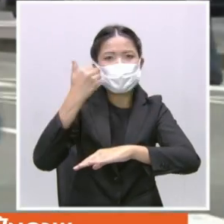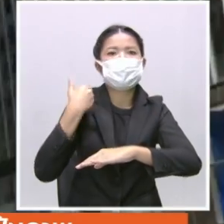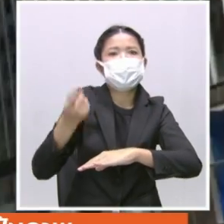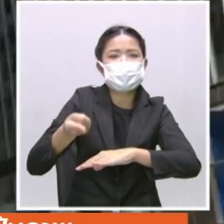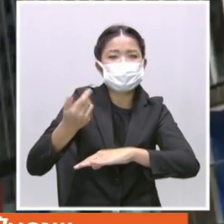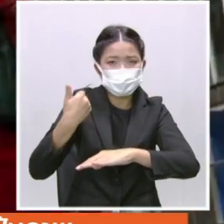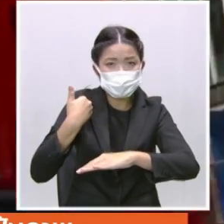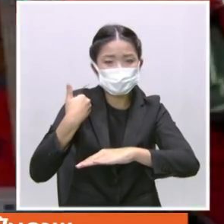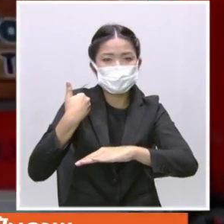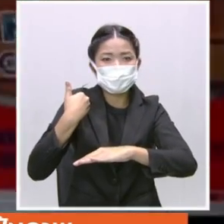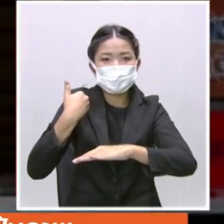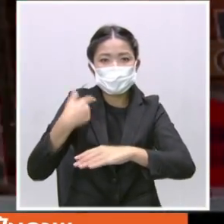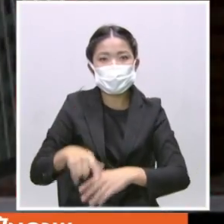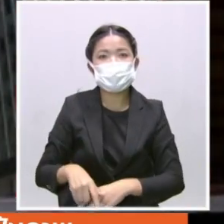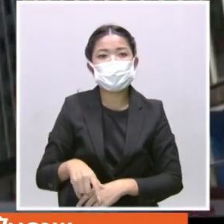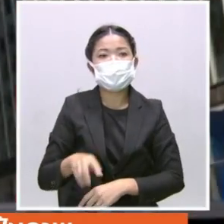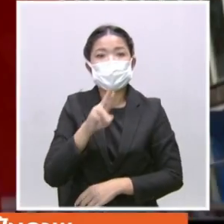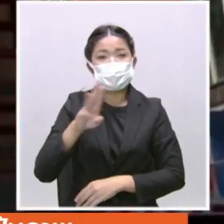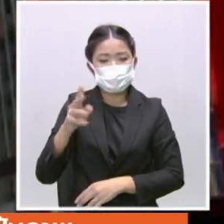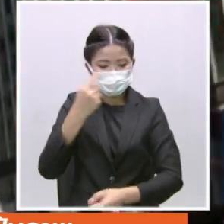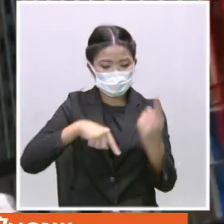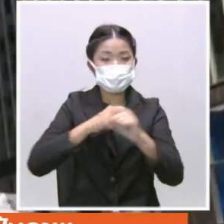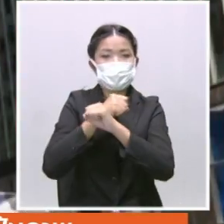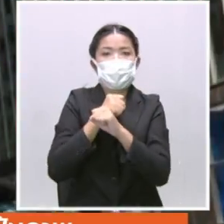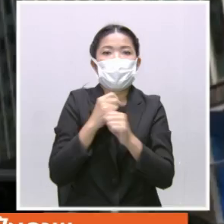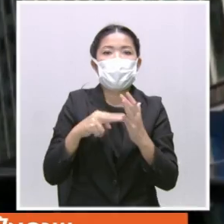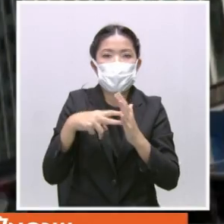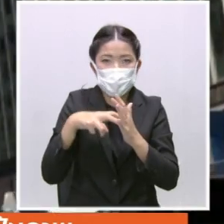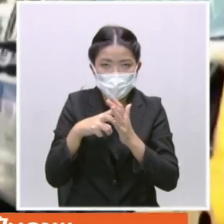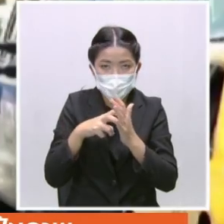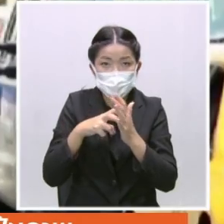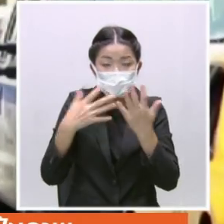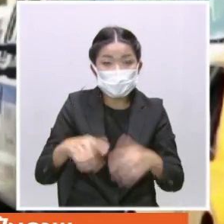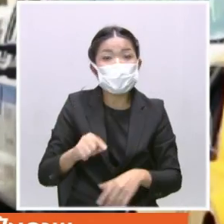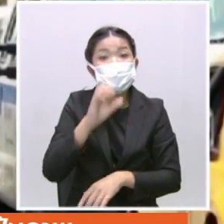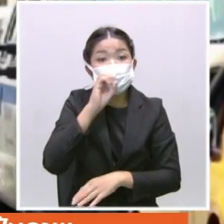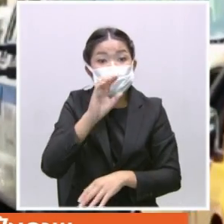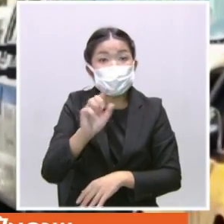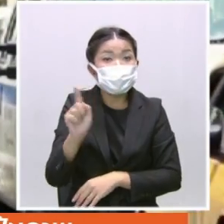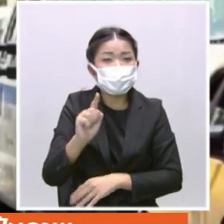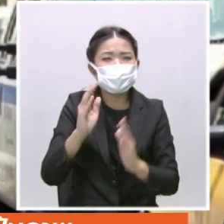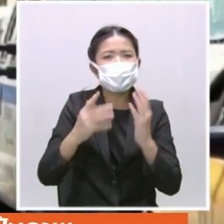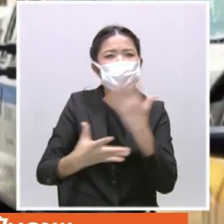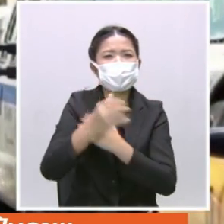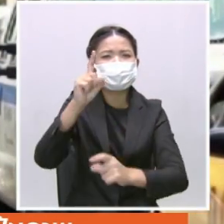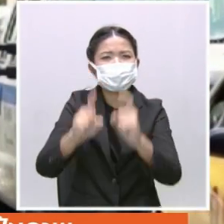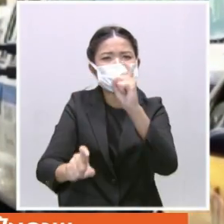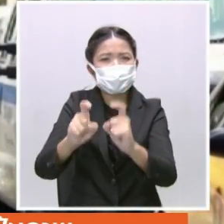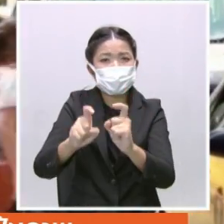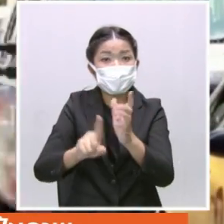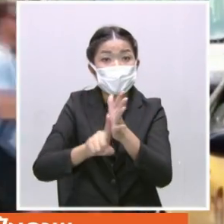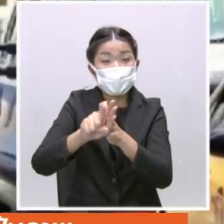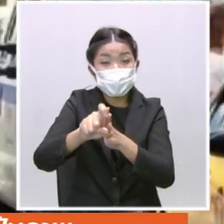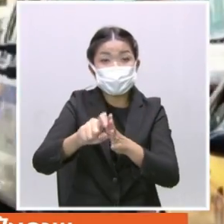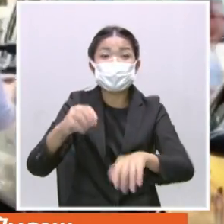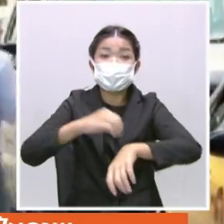ก็ส่งผลทำให้ระบบภูมิคุ้มกันอ่อนแออยู่ก่อนแล้วพร้อมกับยืนยันว่าอัตราการเสียชีวิตจากการติดเชื้อฝีดาด